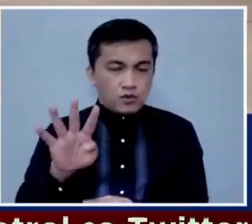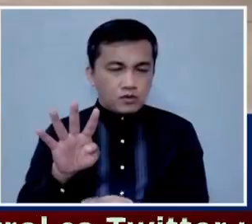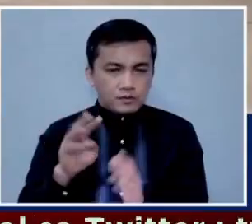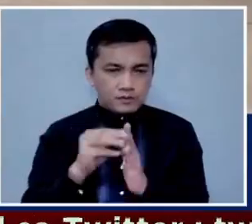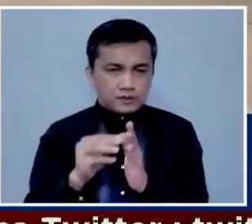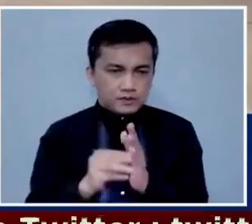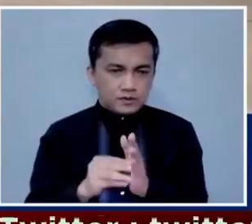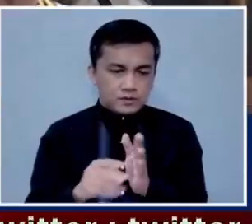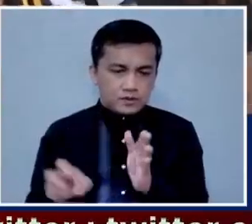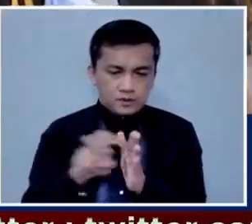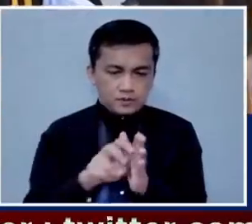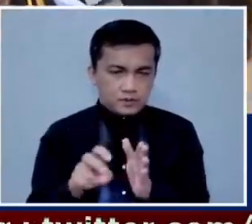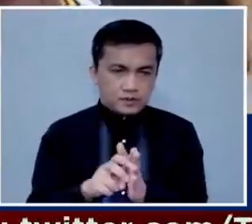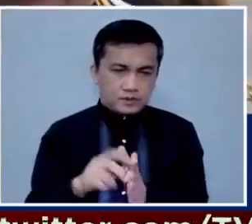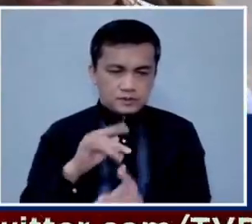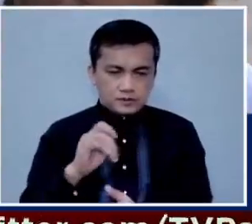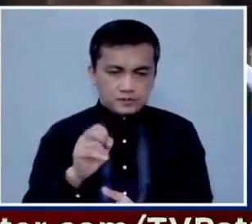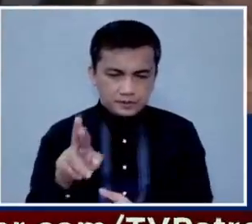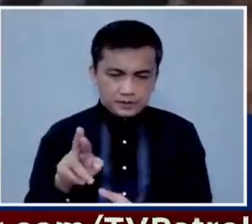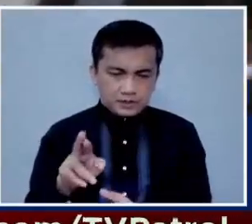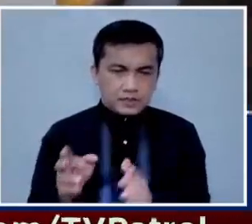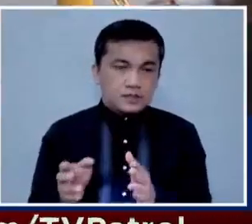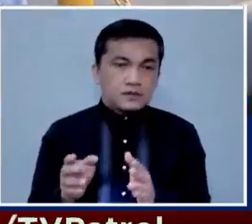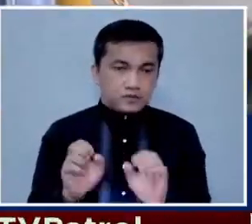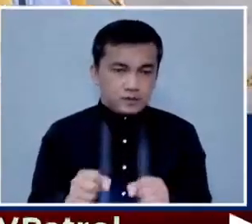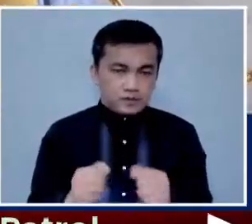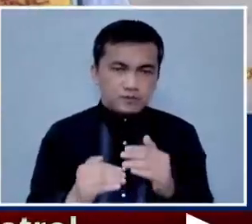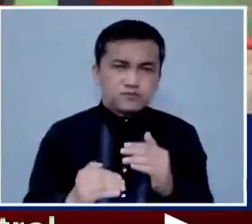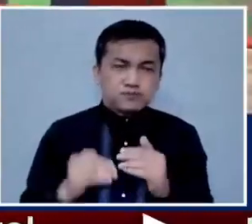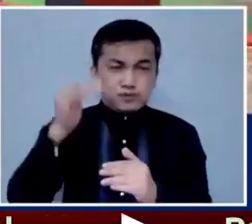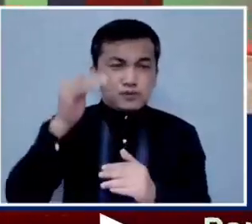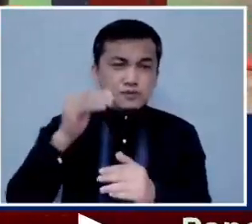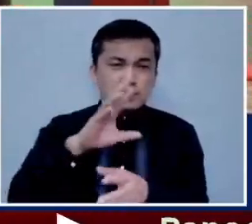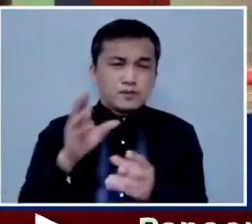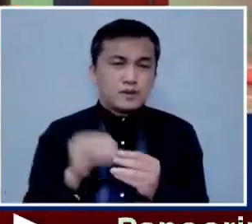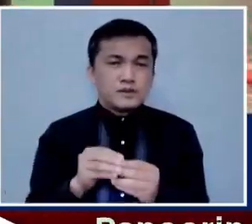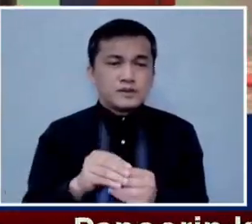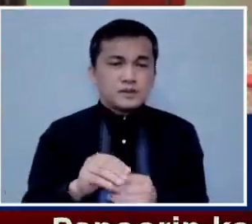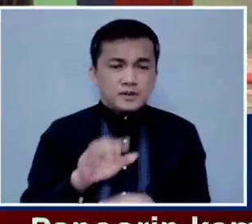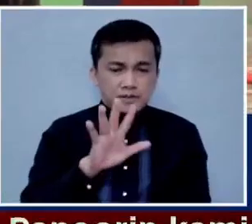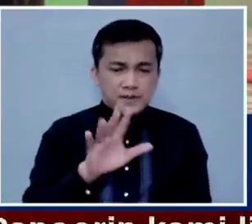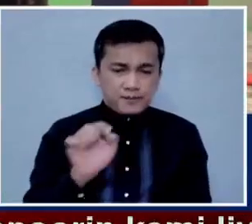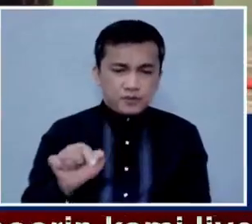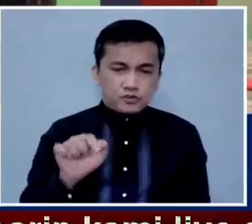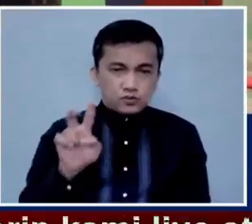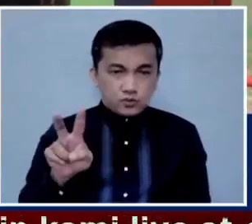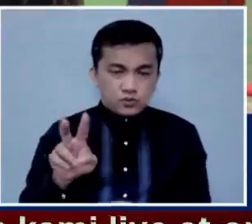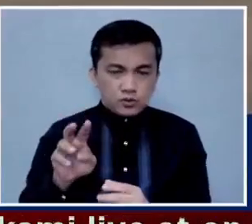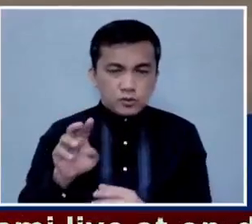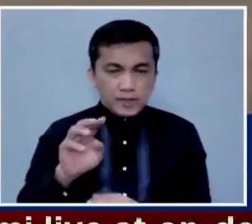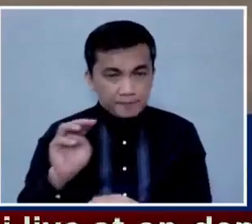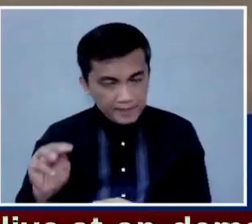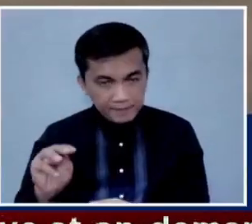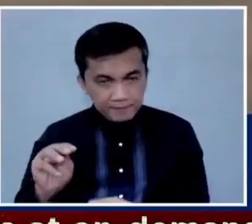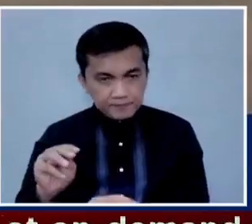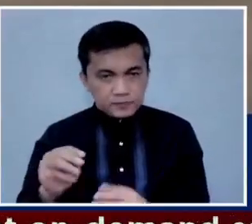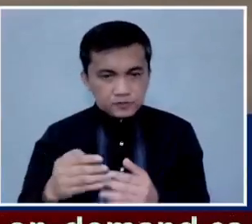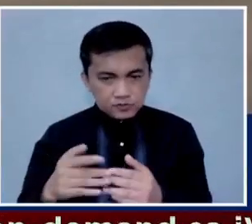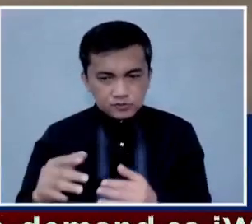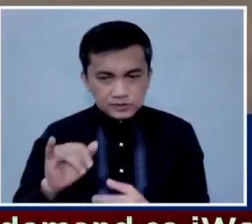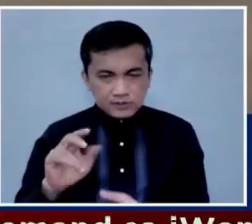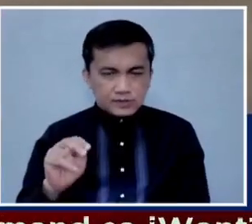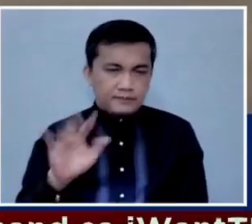mga pasahero sa mga pantalan at posibleng umabot ito sa 5.2 milyon hanggang sa January